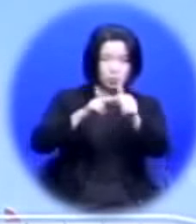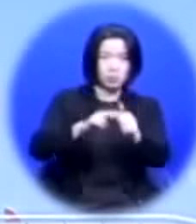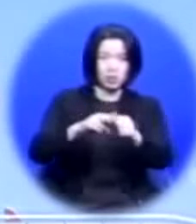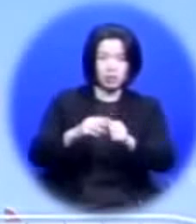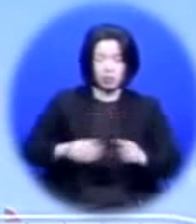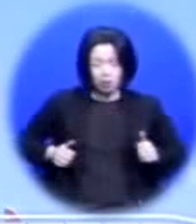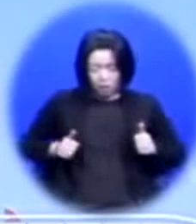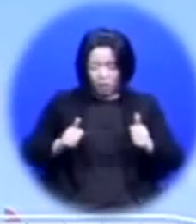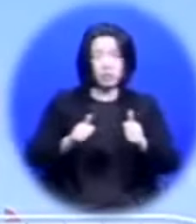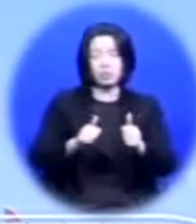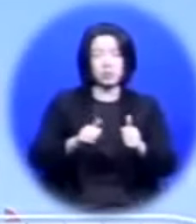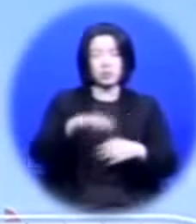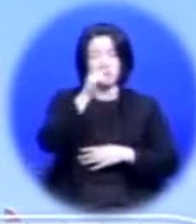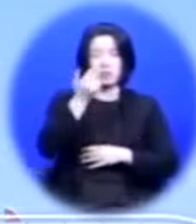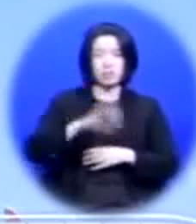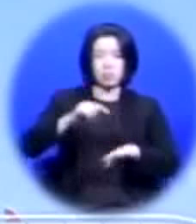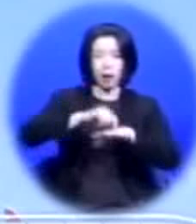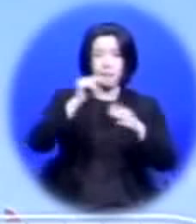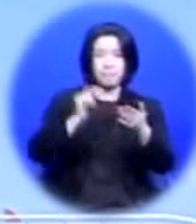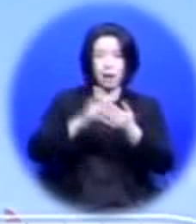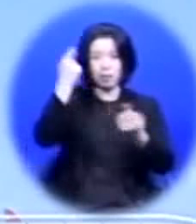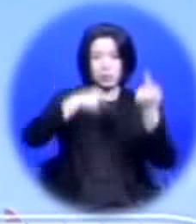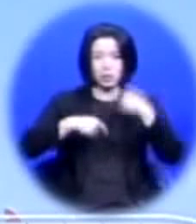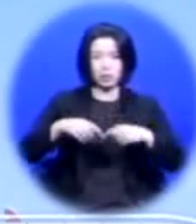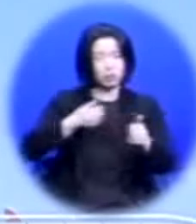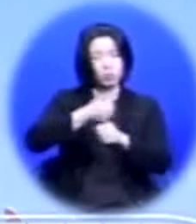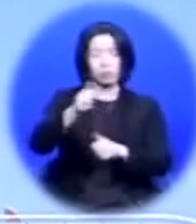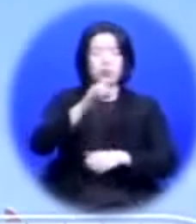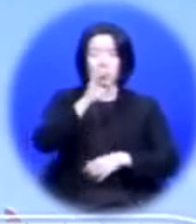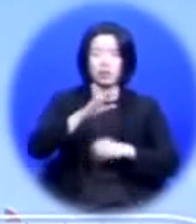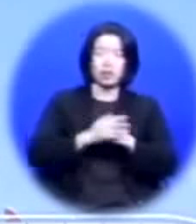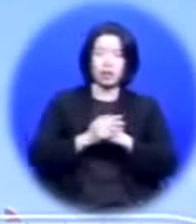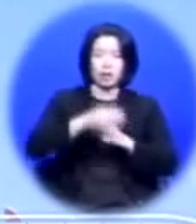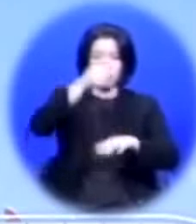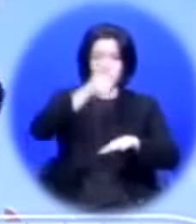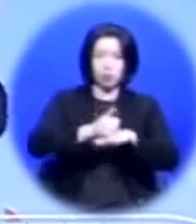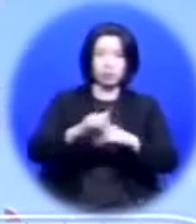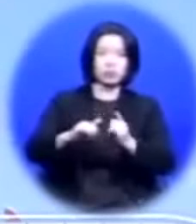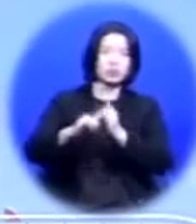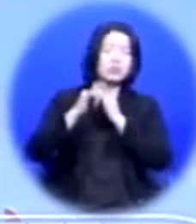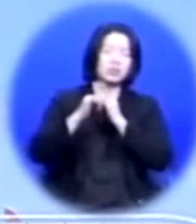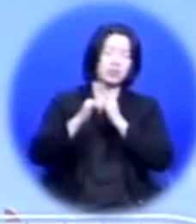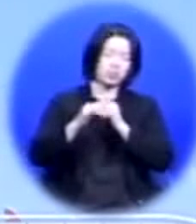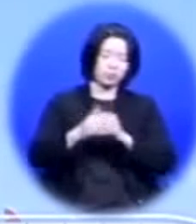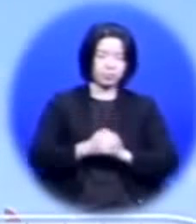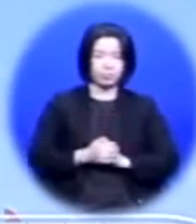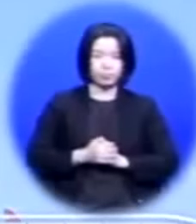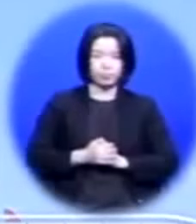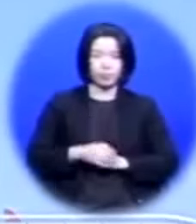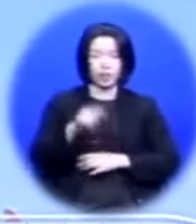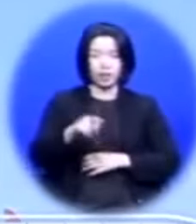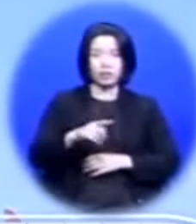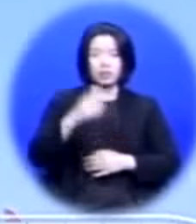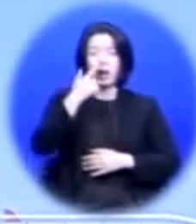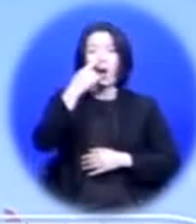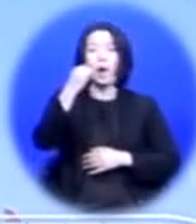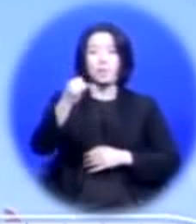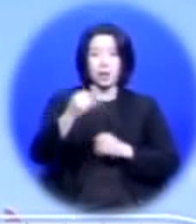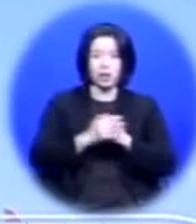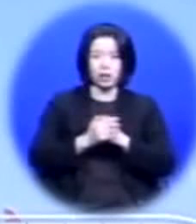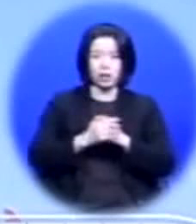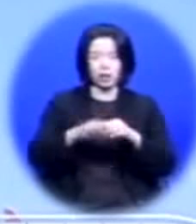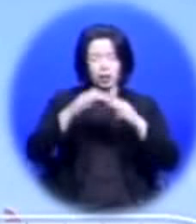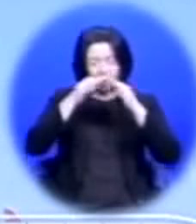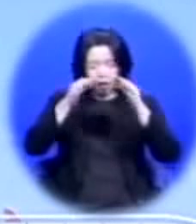마음속에 남은 상처 극복이 안 되고 결국은 자살을 실행했습니다 그 엄마가